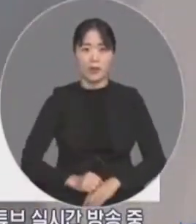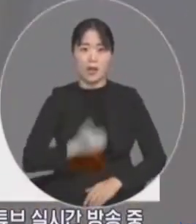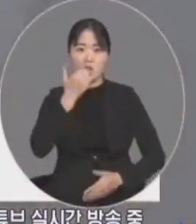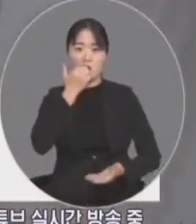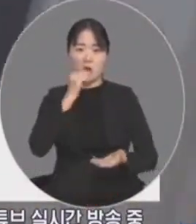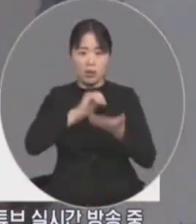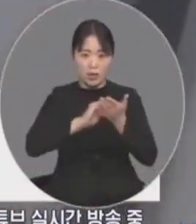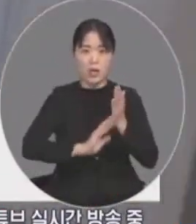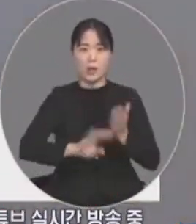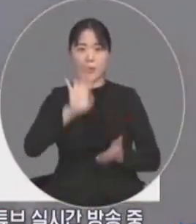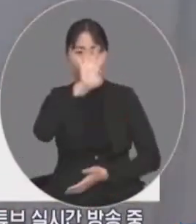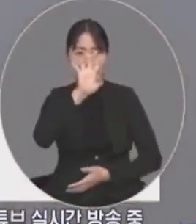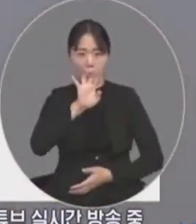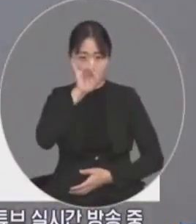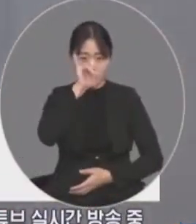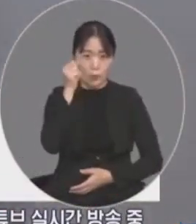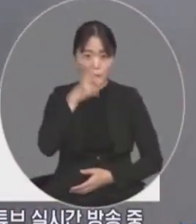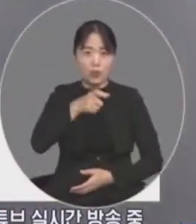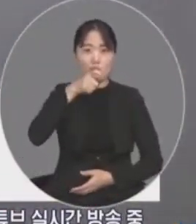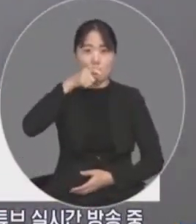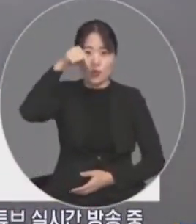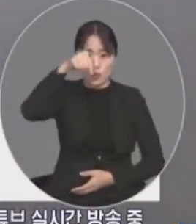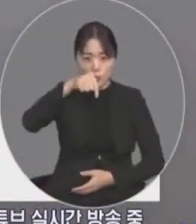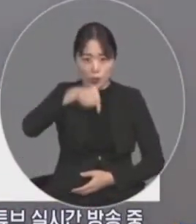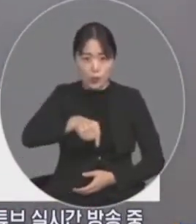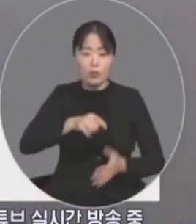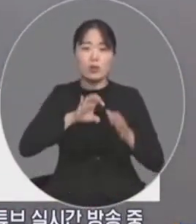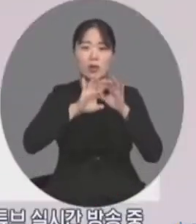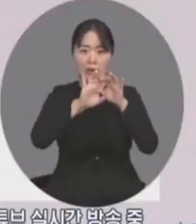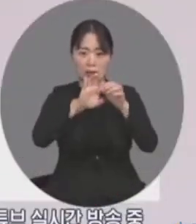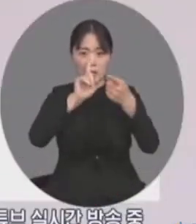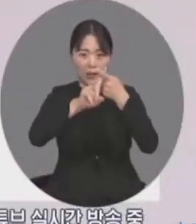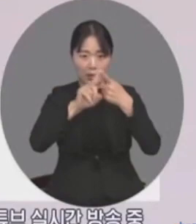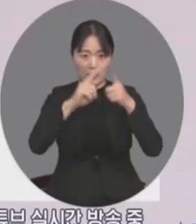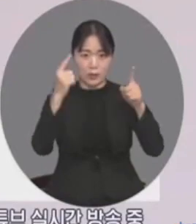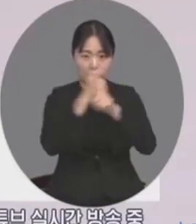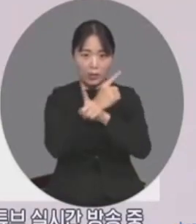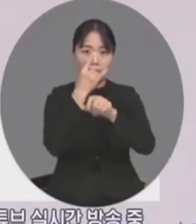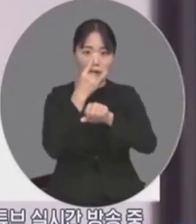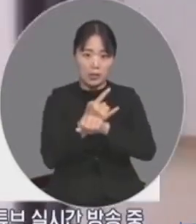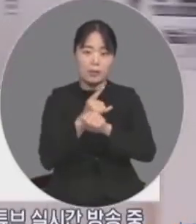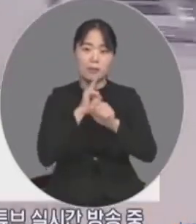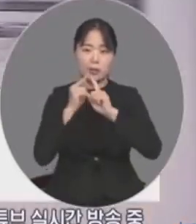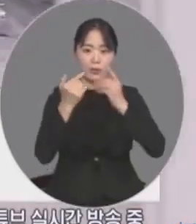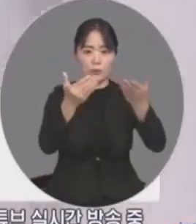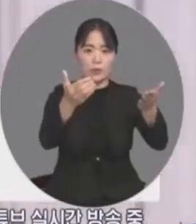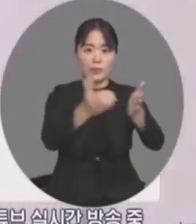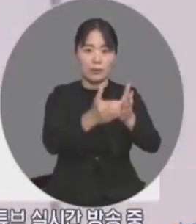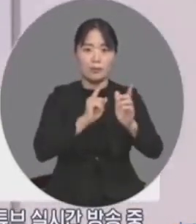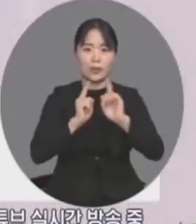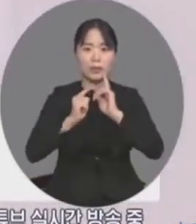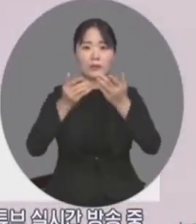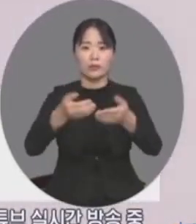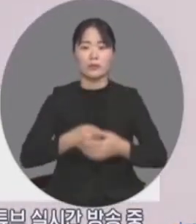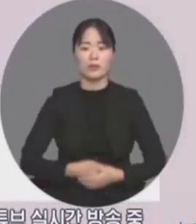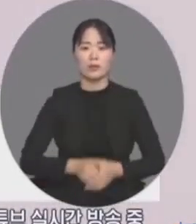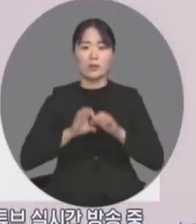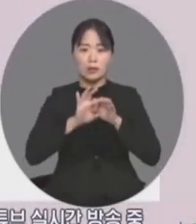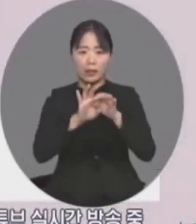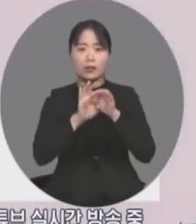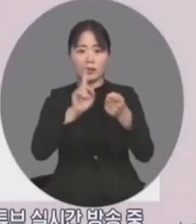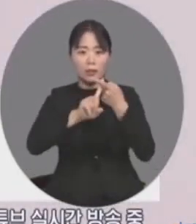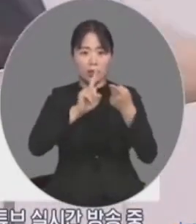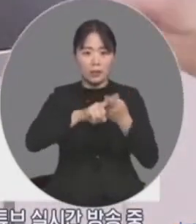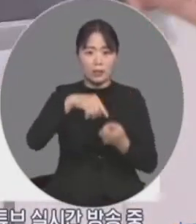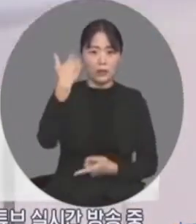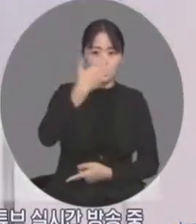균열이나 누수 등의 중대하자를 발견해 시정조치했다고 밝혔습니다 진은 하반기에도 점검단을 꾸려